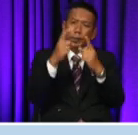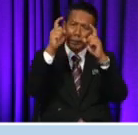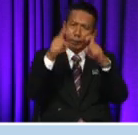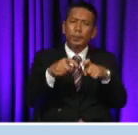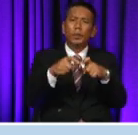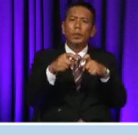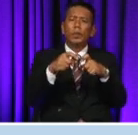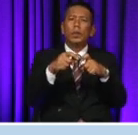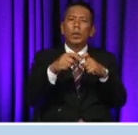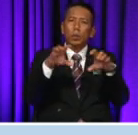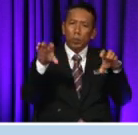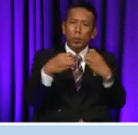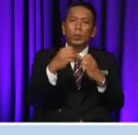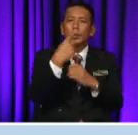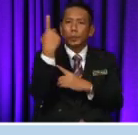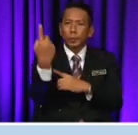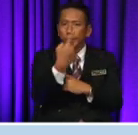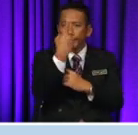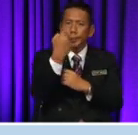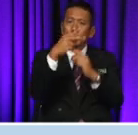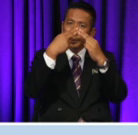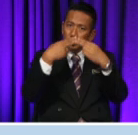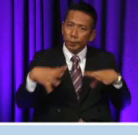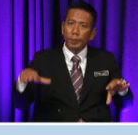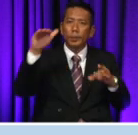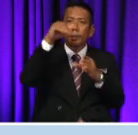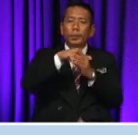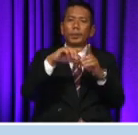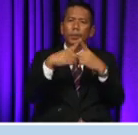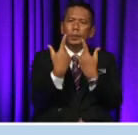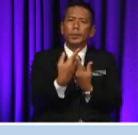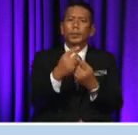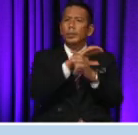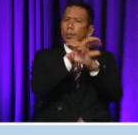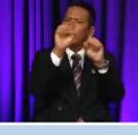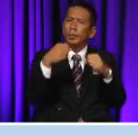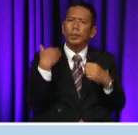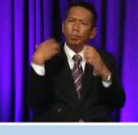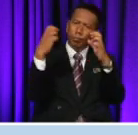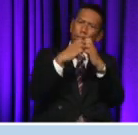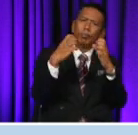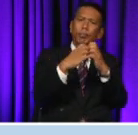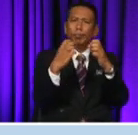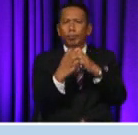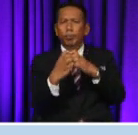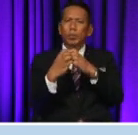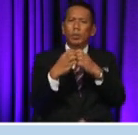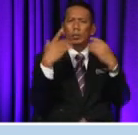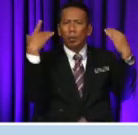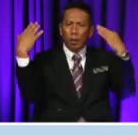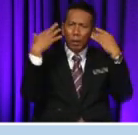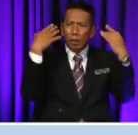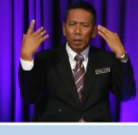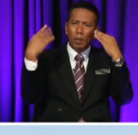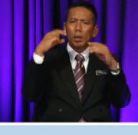suasana harmoni dalam kelas oke tidak boleh berlakunya pergaduhan tidak boleh berlakunya suasana huru-hare dalam kelas